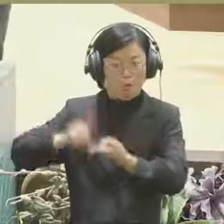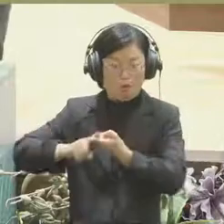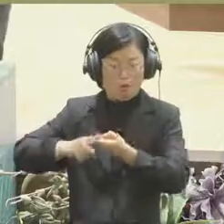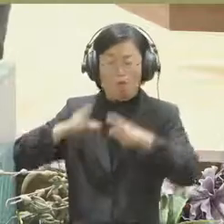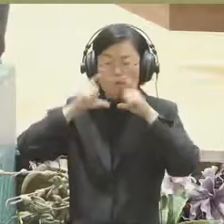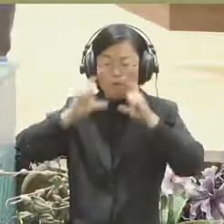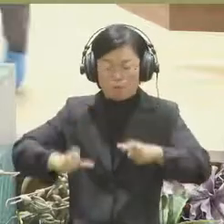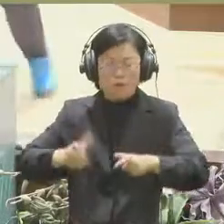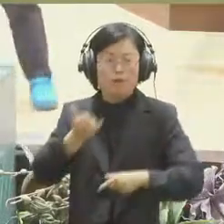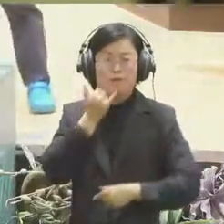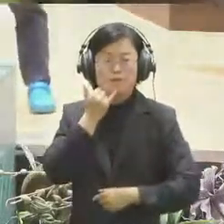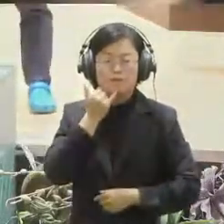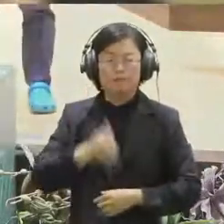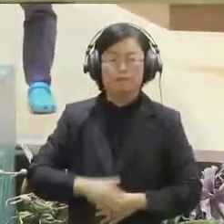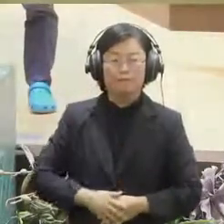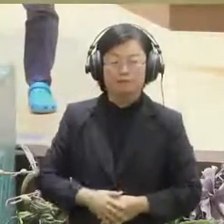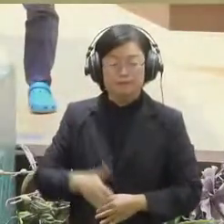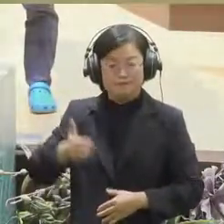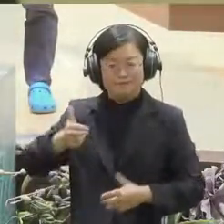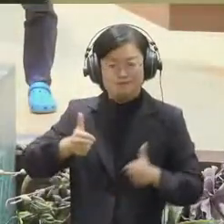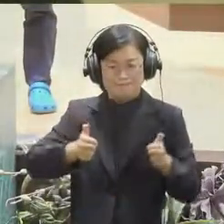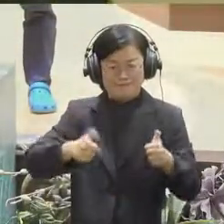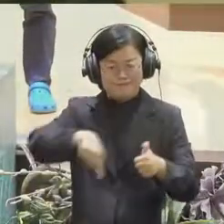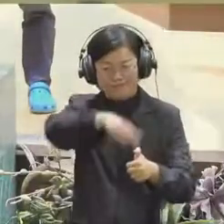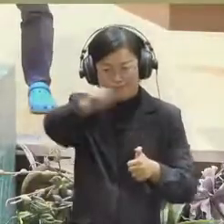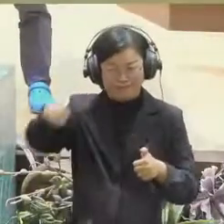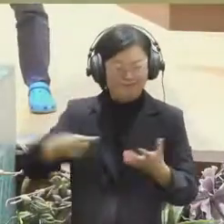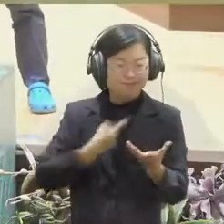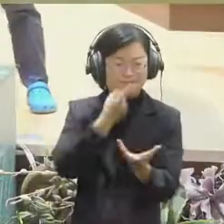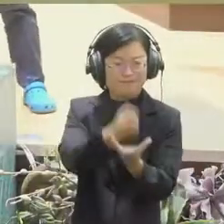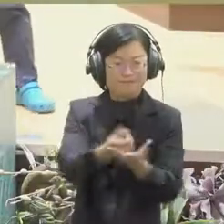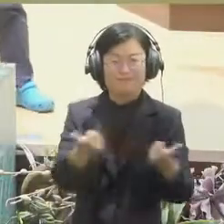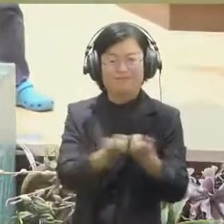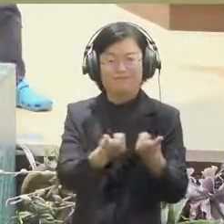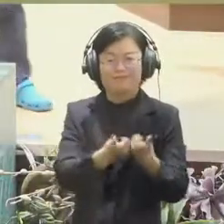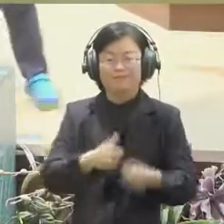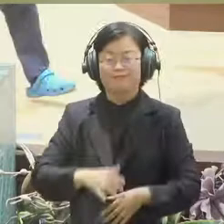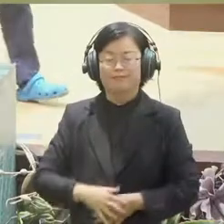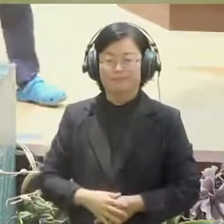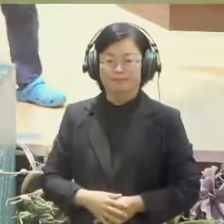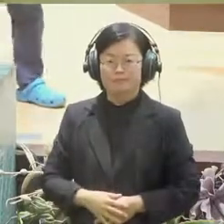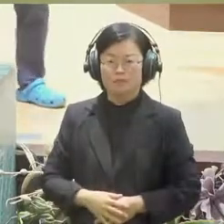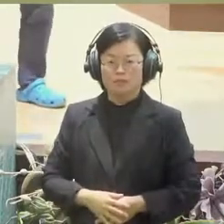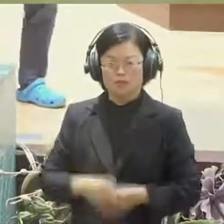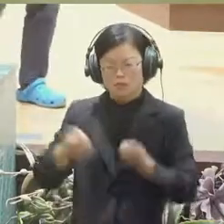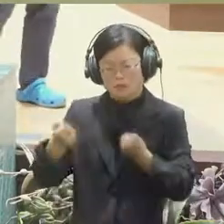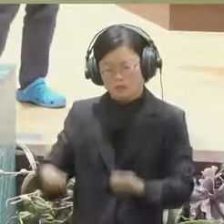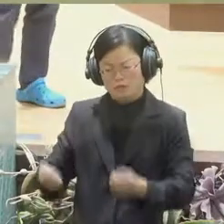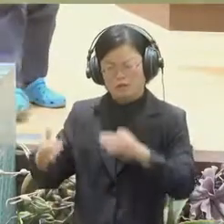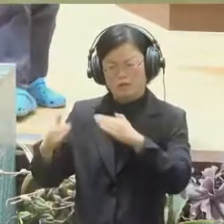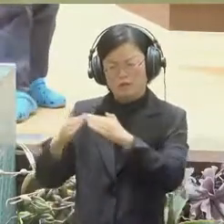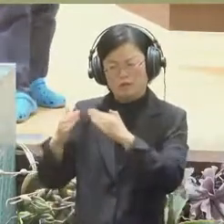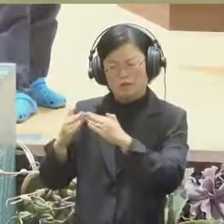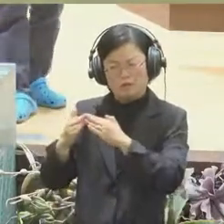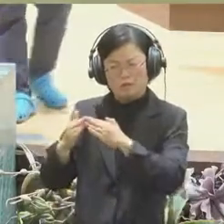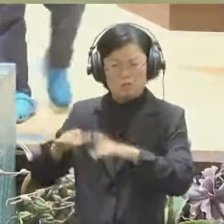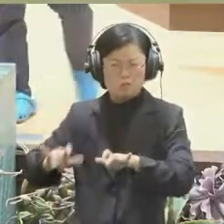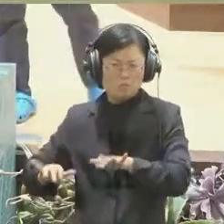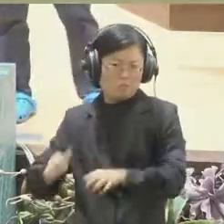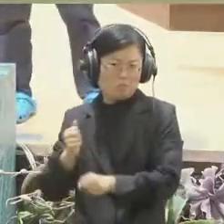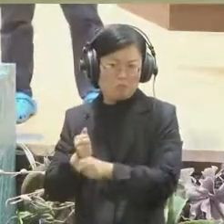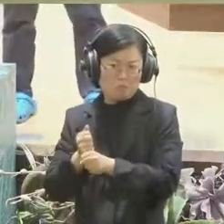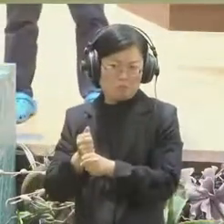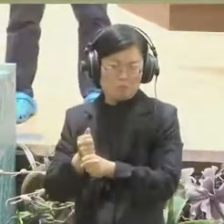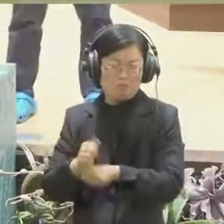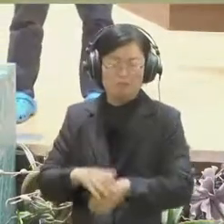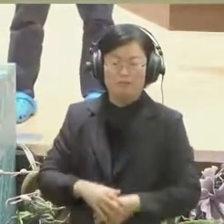感謝各位今天的參與那我們這一個Session主要是講說再加Hack然後公衛危機下的科技應